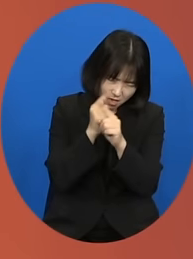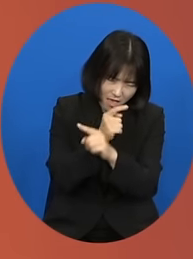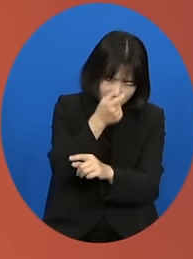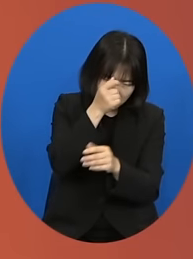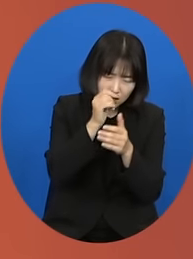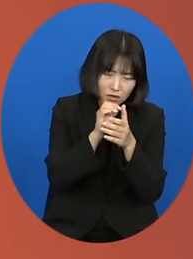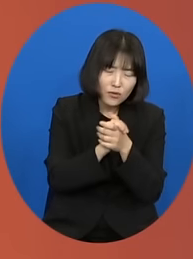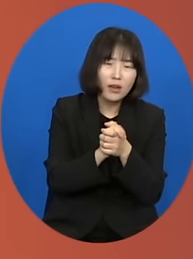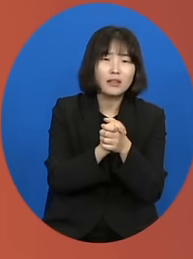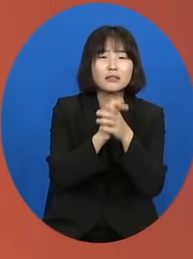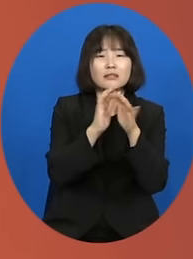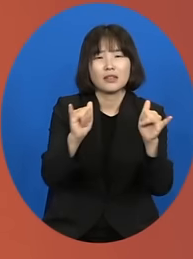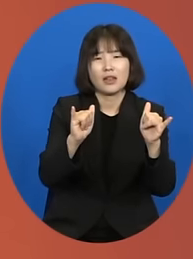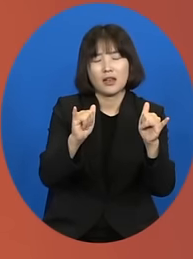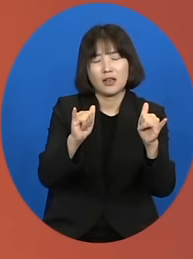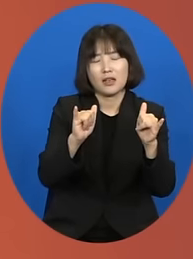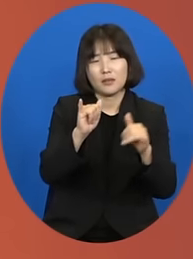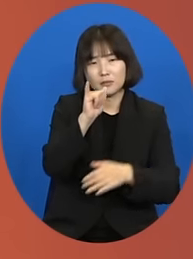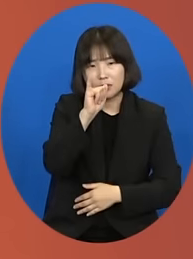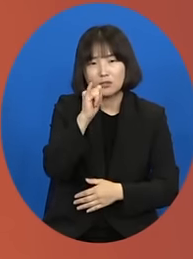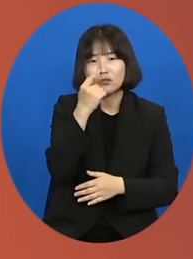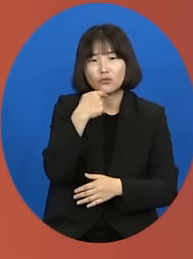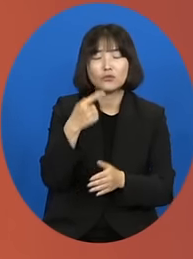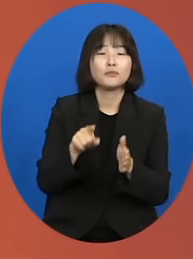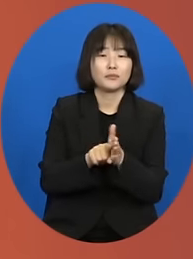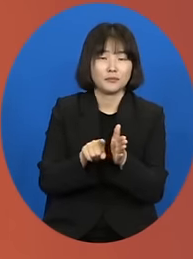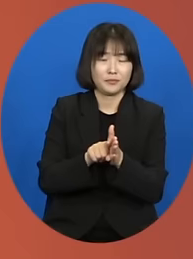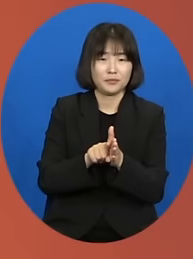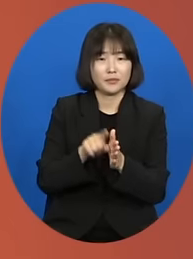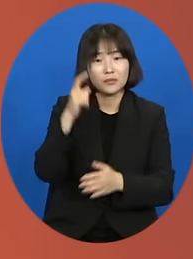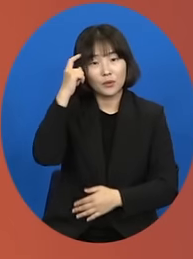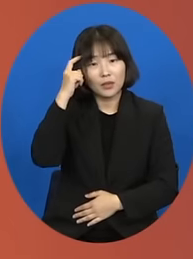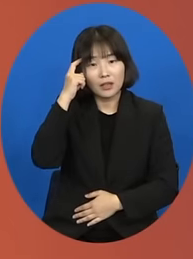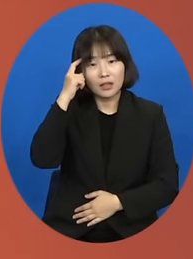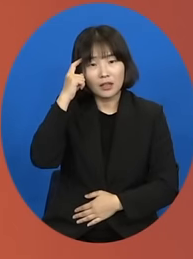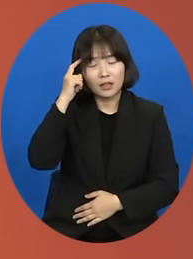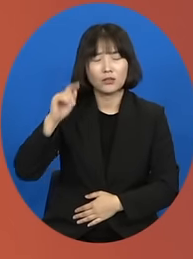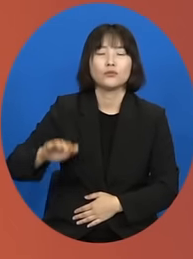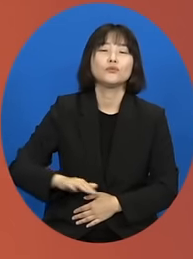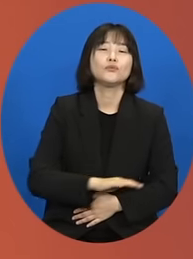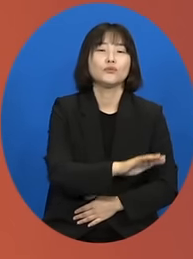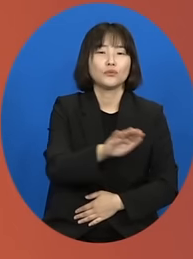그 사람이 있어야 될 줄 믿습니다. 왜요?